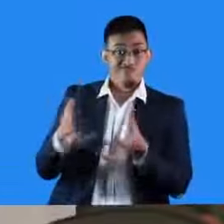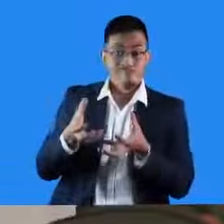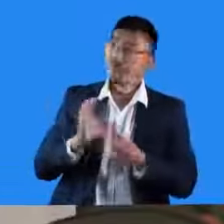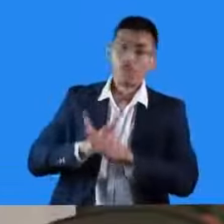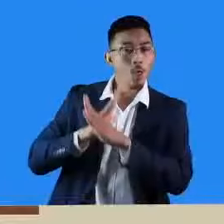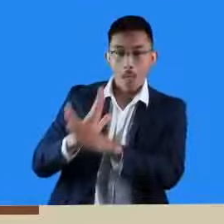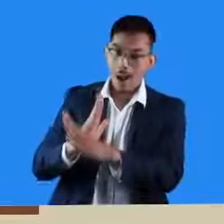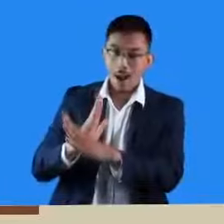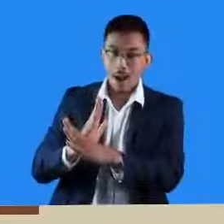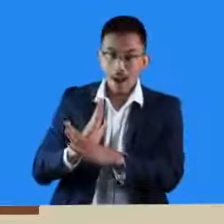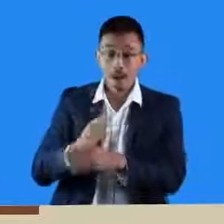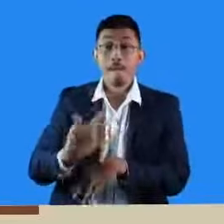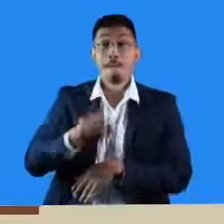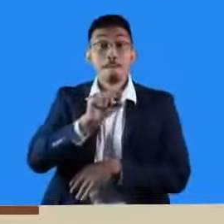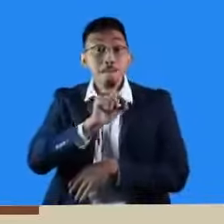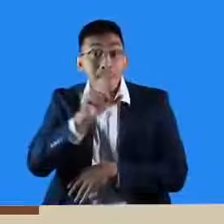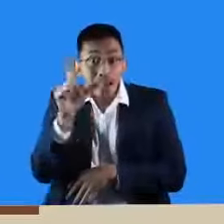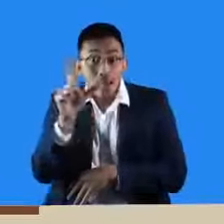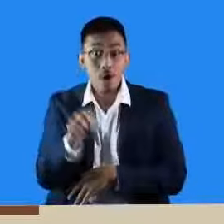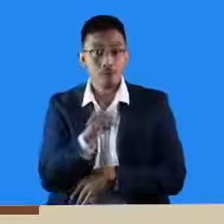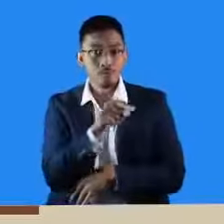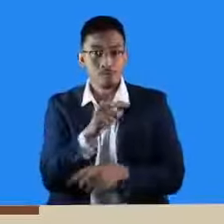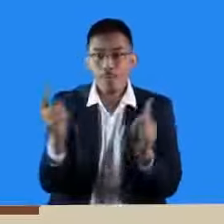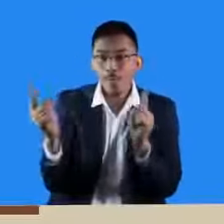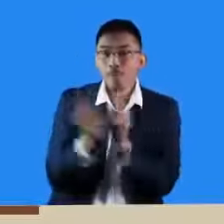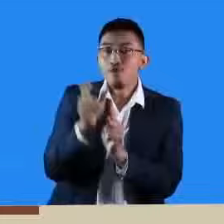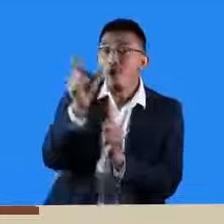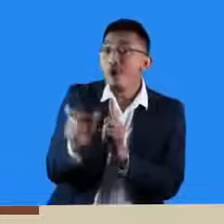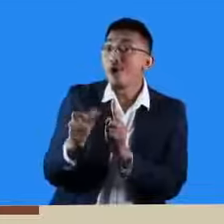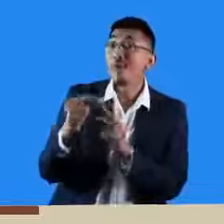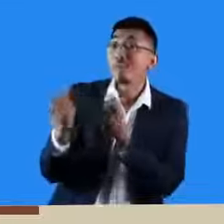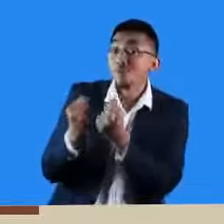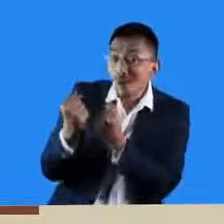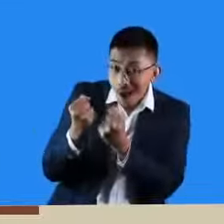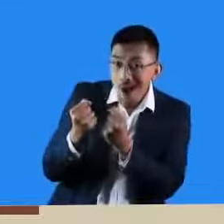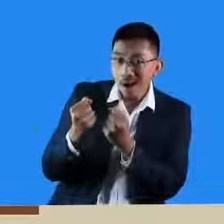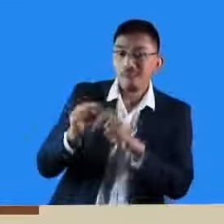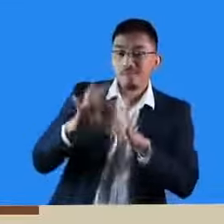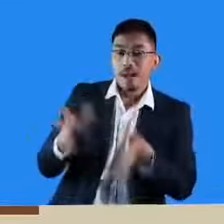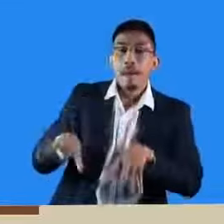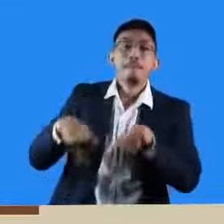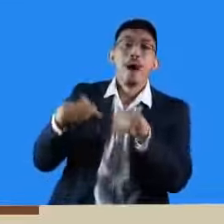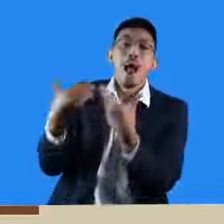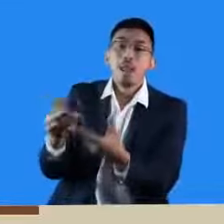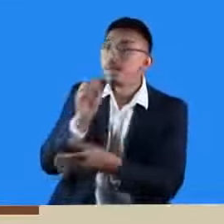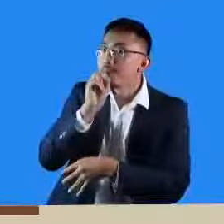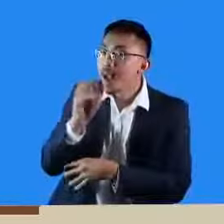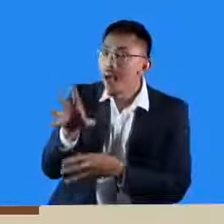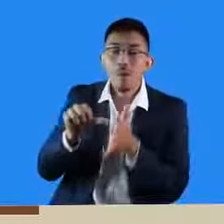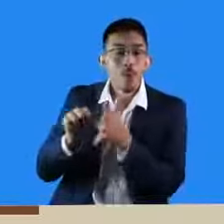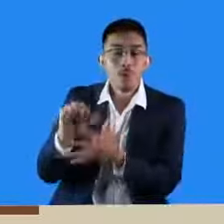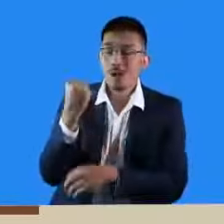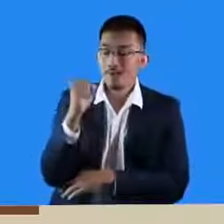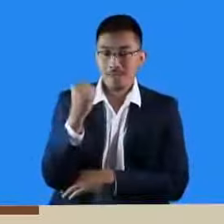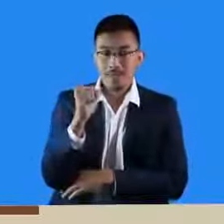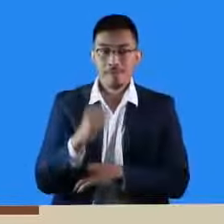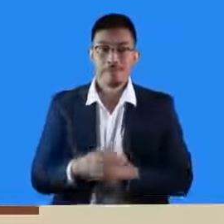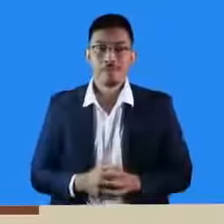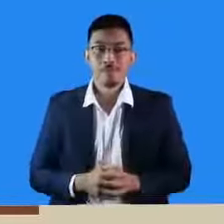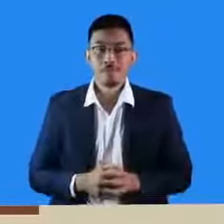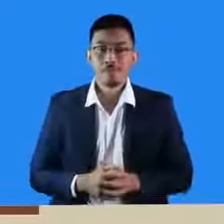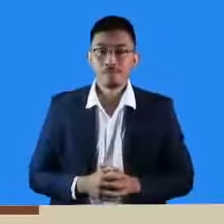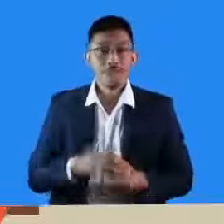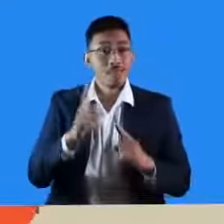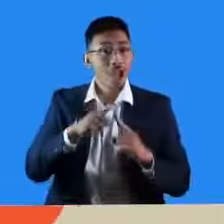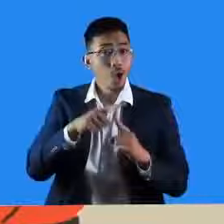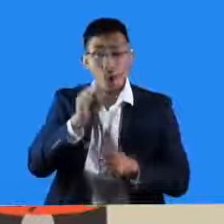pengusaha tersebut. Keesokan harinya, ia menemui pengusaha dan mengembalikan hadiah serta menolak untuk membantu.